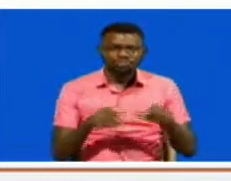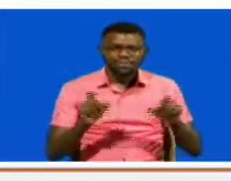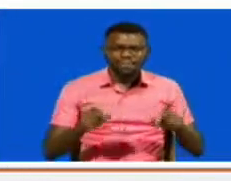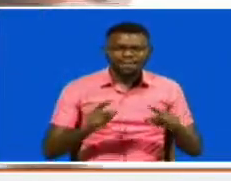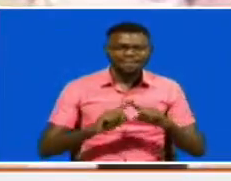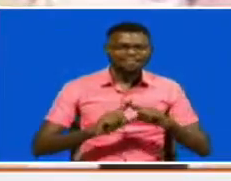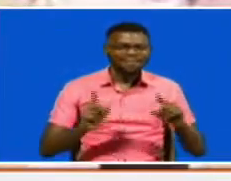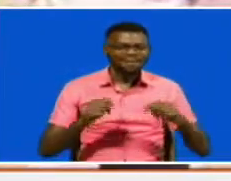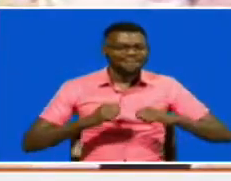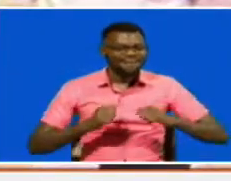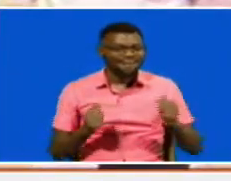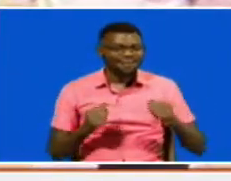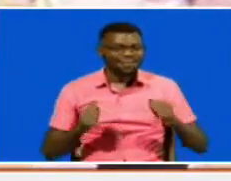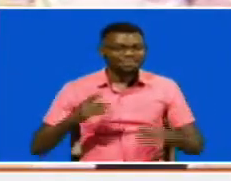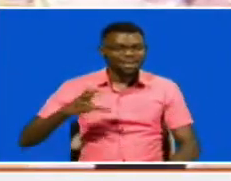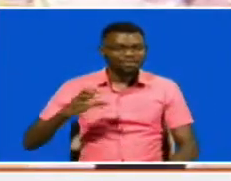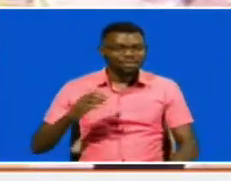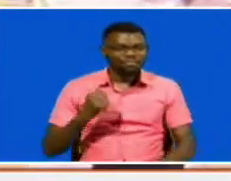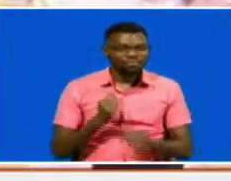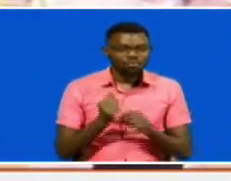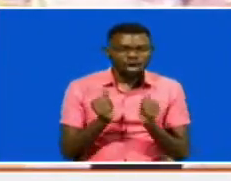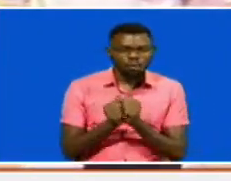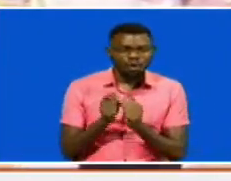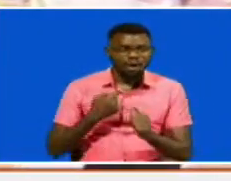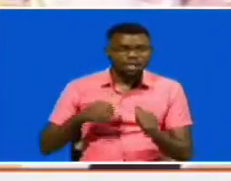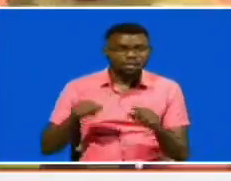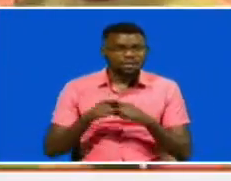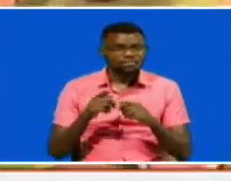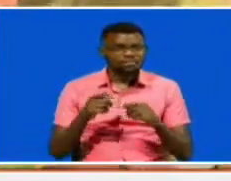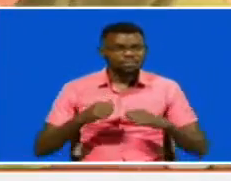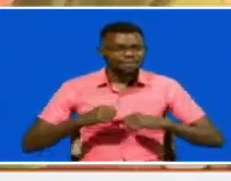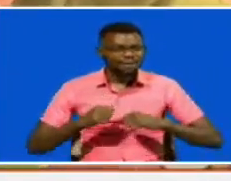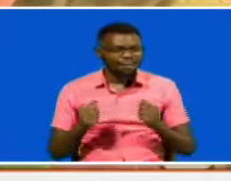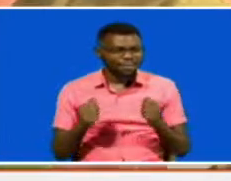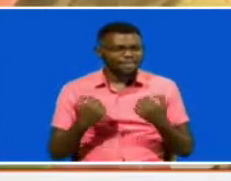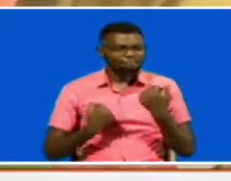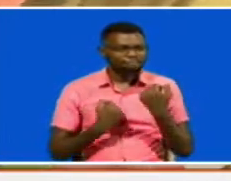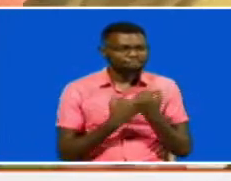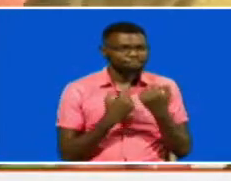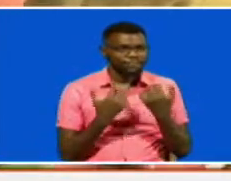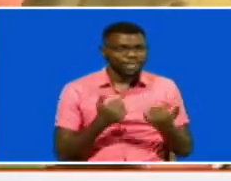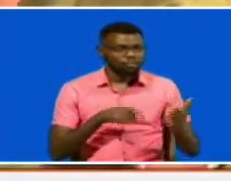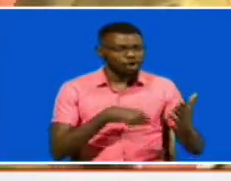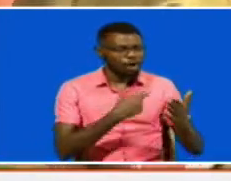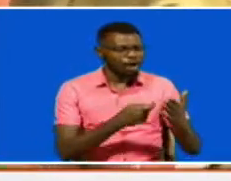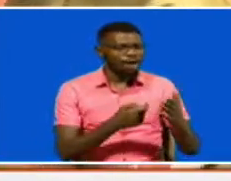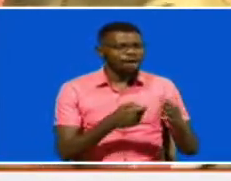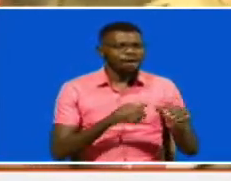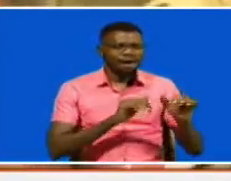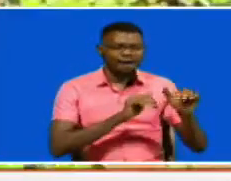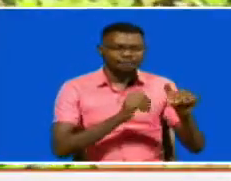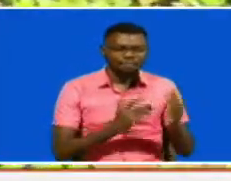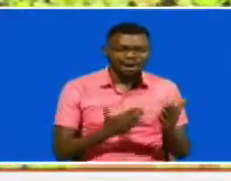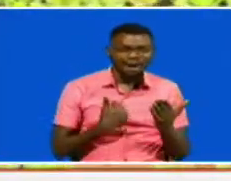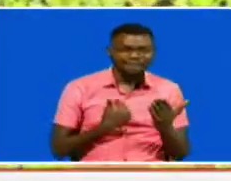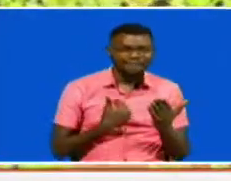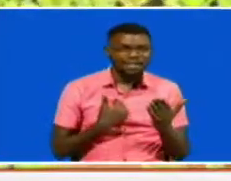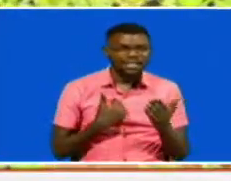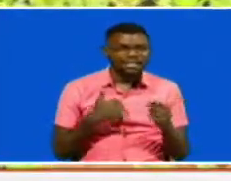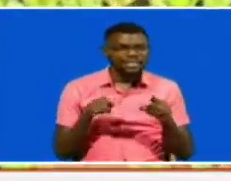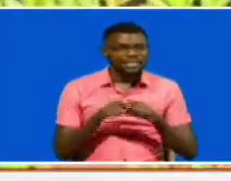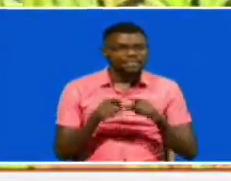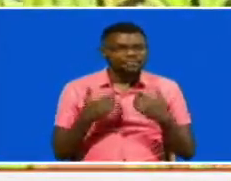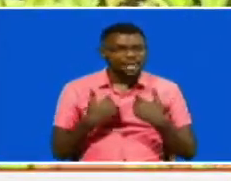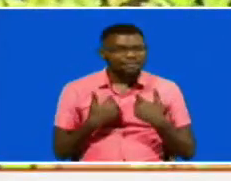has jumped in, and we are also happy the support of Slovakia. Kwa sasa kiwanda hiki kinawapa wakulima mikorosho au